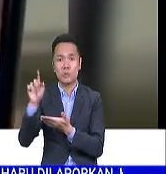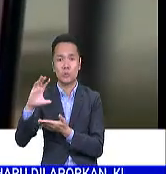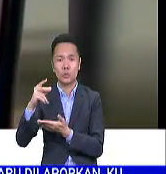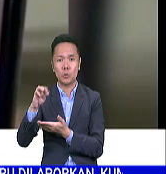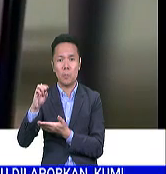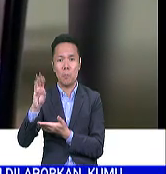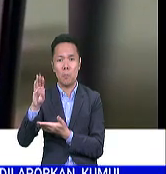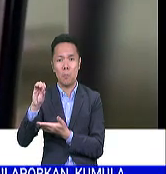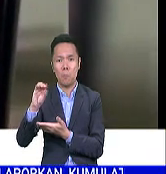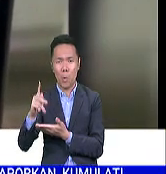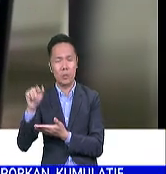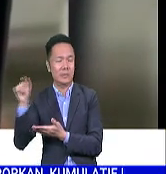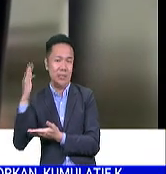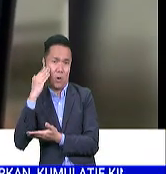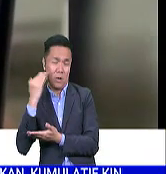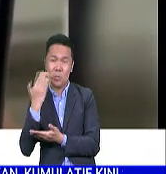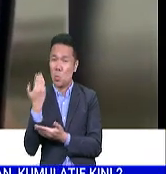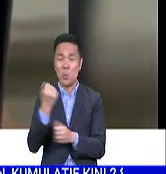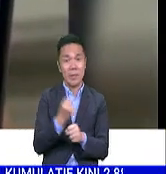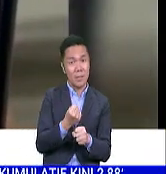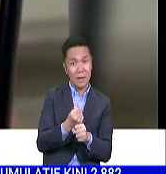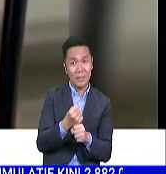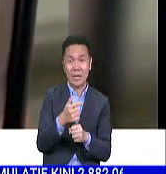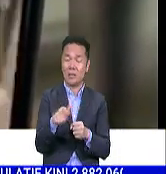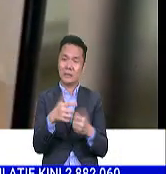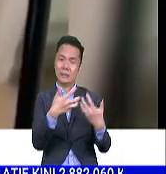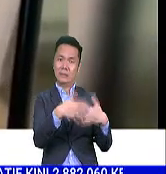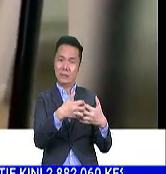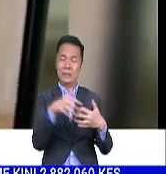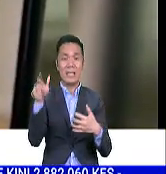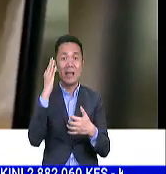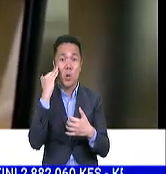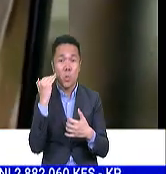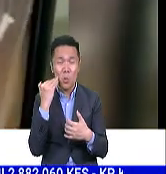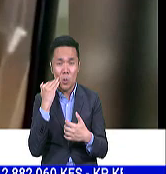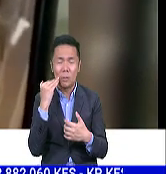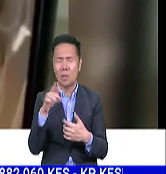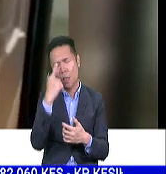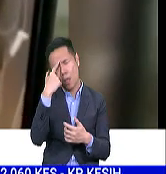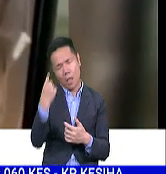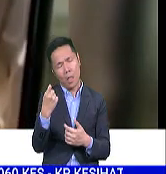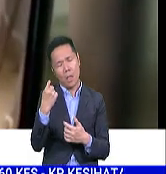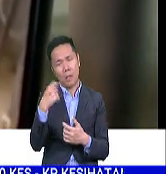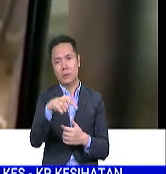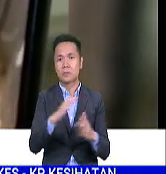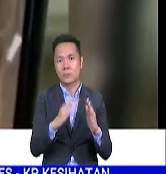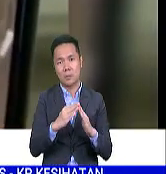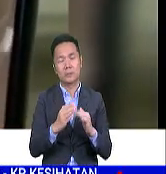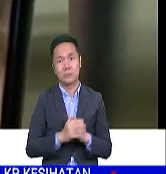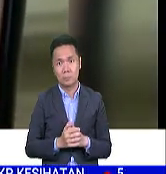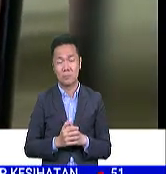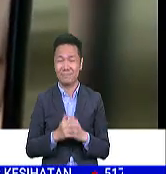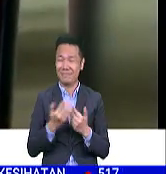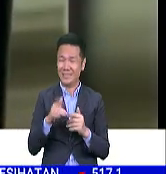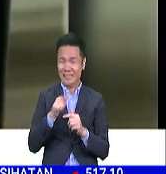Chungbuk Cheongju. Terdahulu dia yang bekerja sebagai operator kilang di Republik itu dilapor pingsan di kediamannya. Setelah